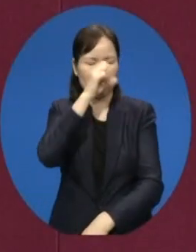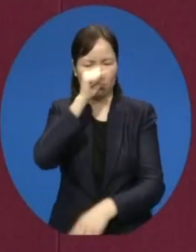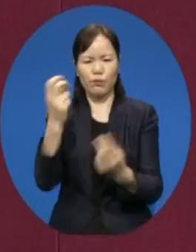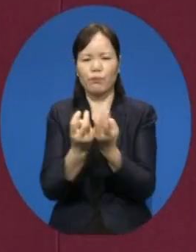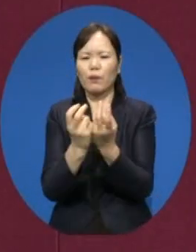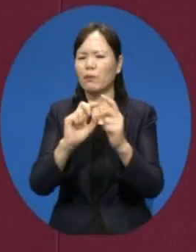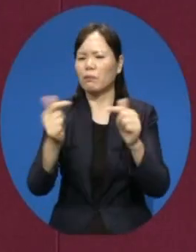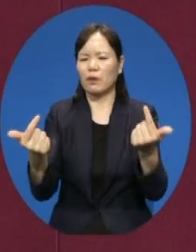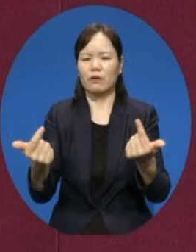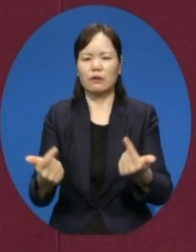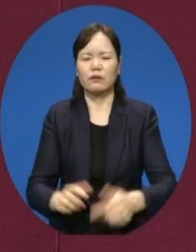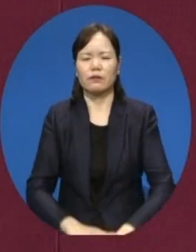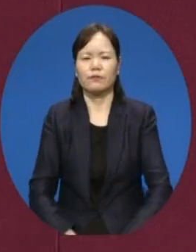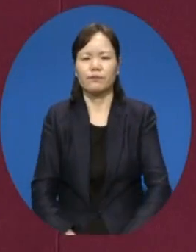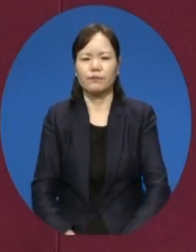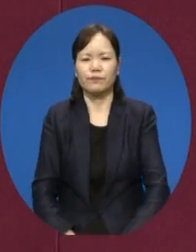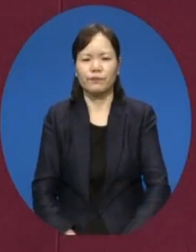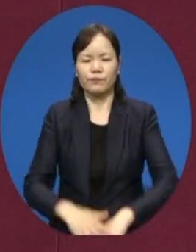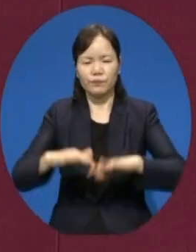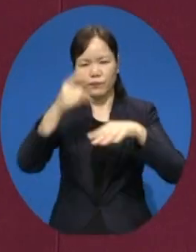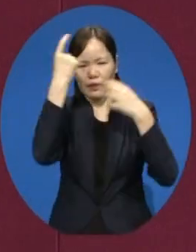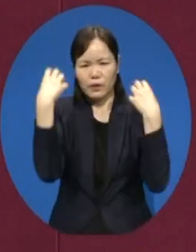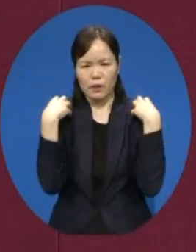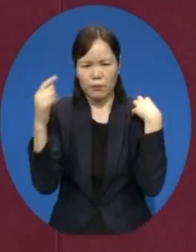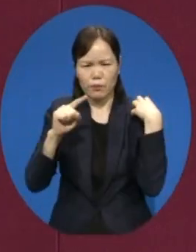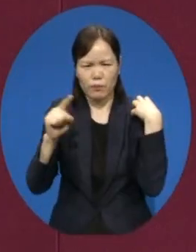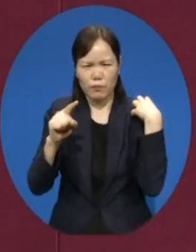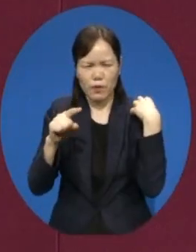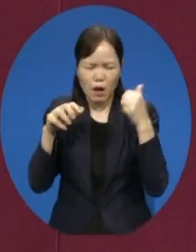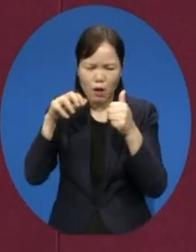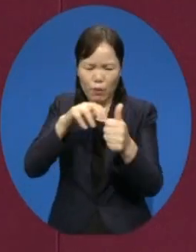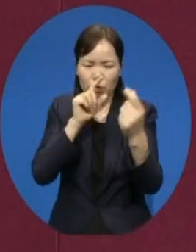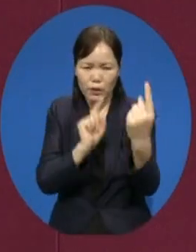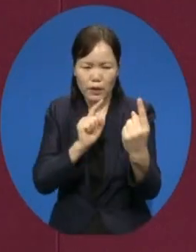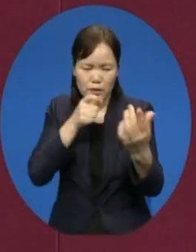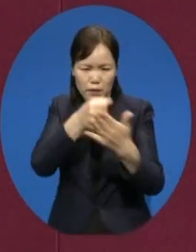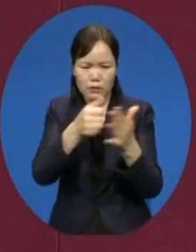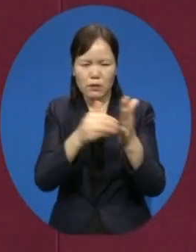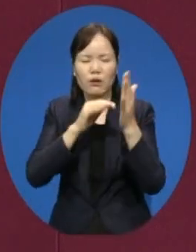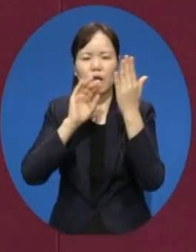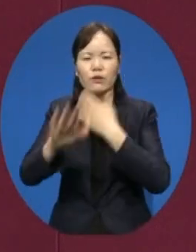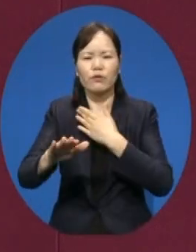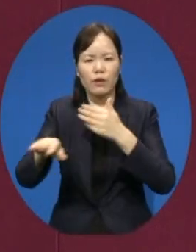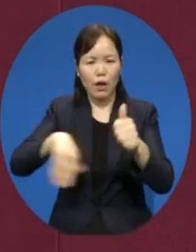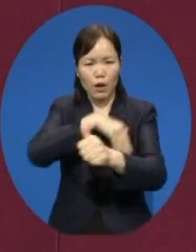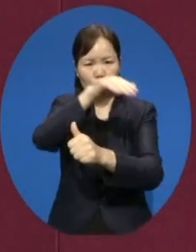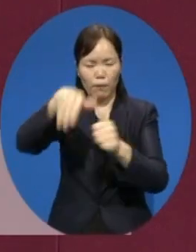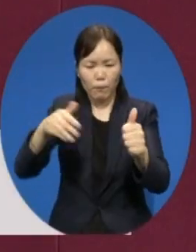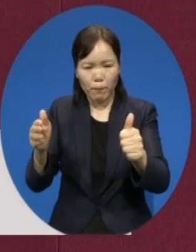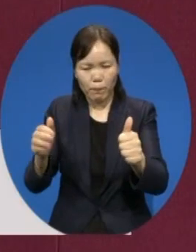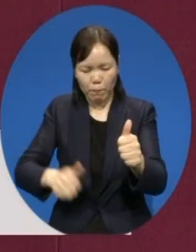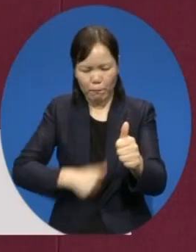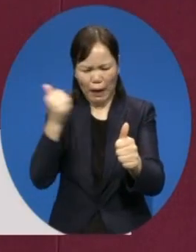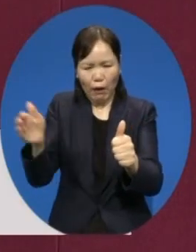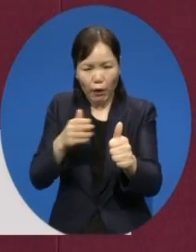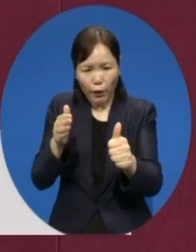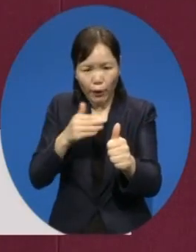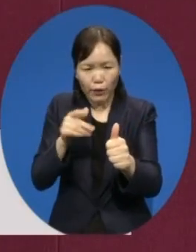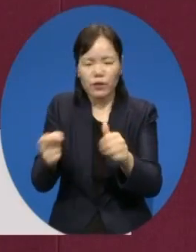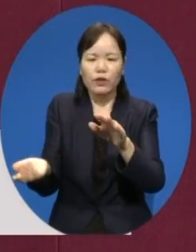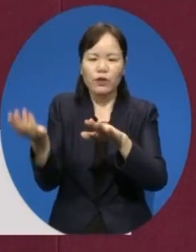아닙니다. 현 정권은 공격의 대상을 정한 다음에 여론의 분노를 조정하고 그 위에